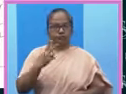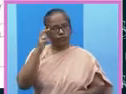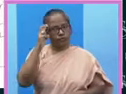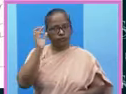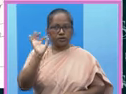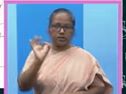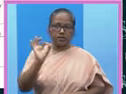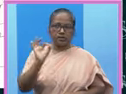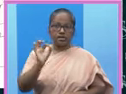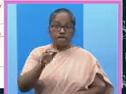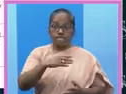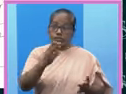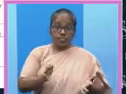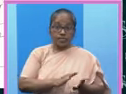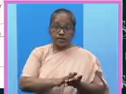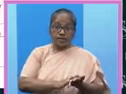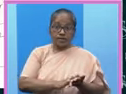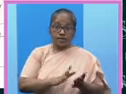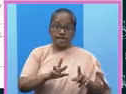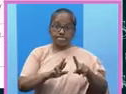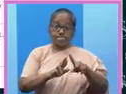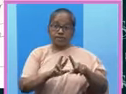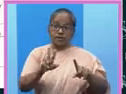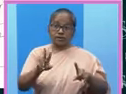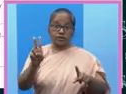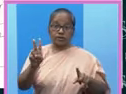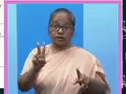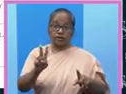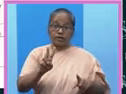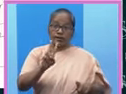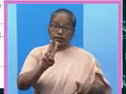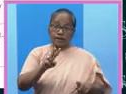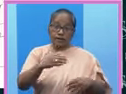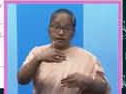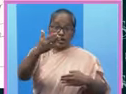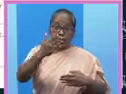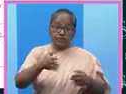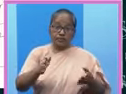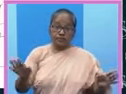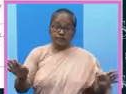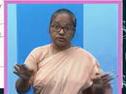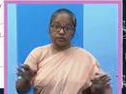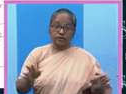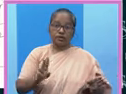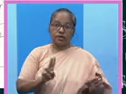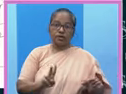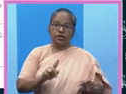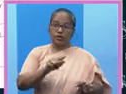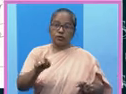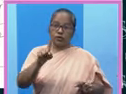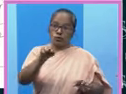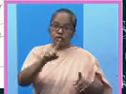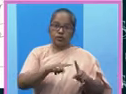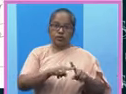புரிஞ்சுதா? மொத்த பரப்பளவுனா பை ஆர் ஸ்கொயர், அதை 2 பாகமாக பிரித்து ஒரு பாகத்தை மட்டும் சொன்னோம்னா 2 ல் 1 இன்ட்டு பை ஆர்